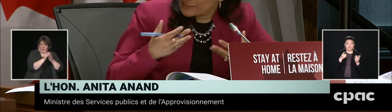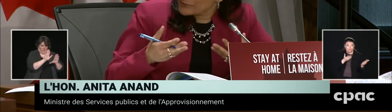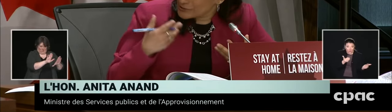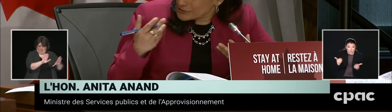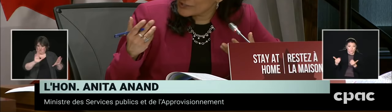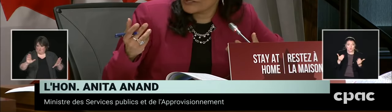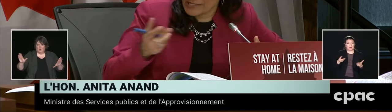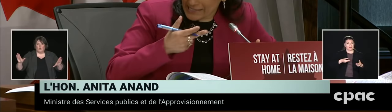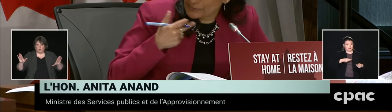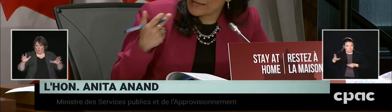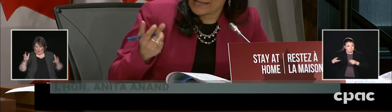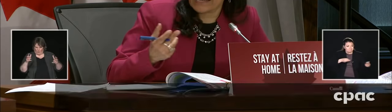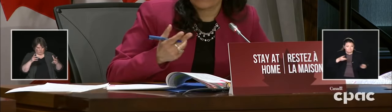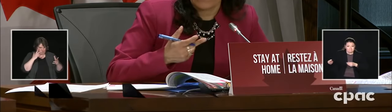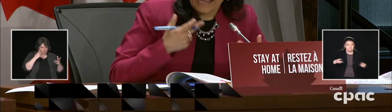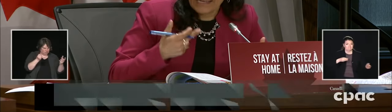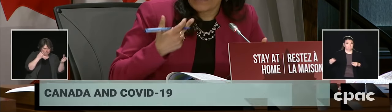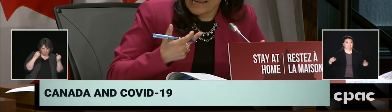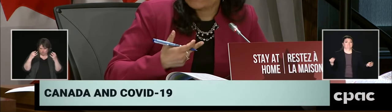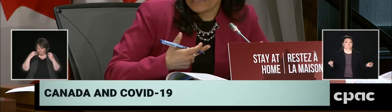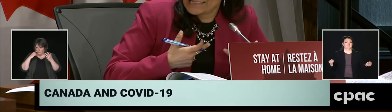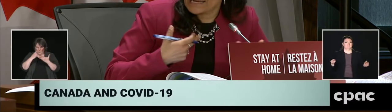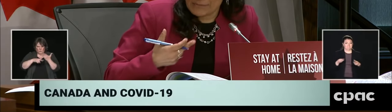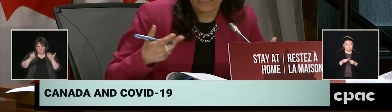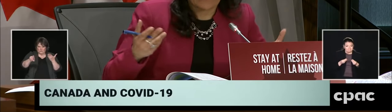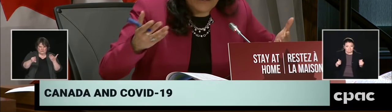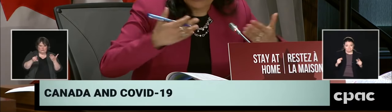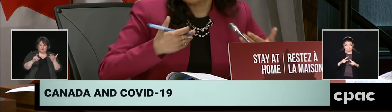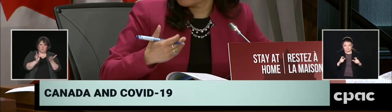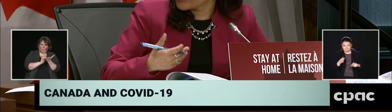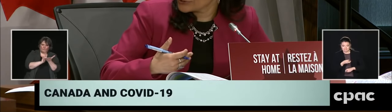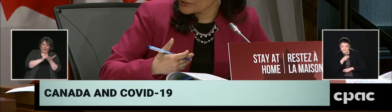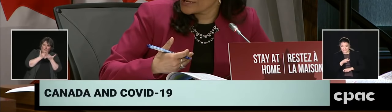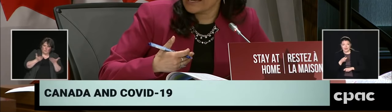Donc, c'est important que Québec ait à la table